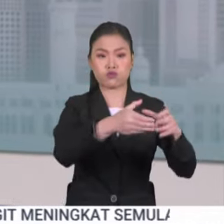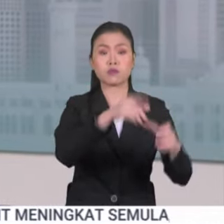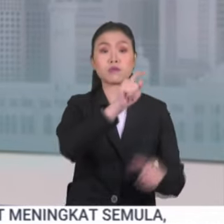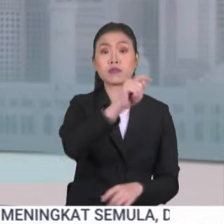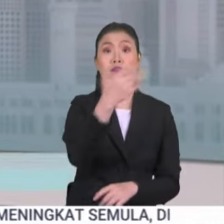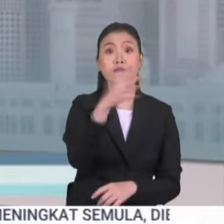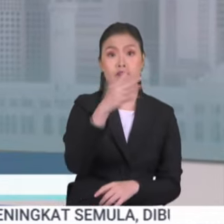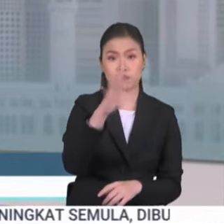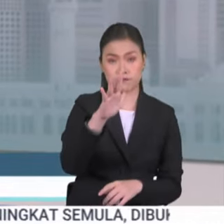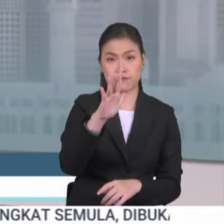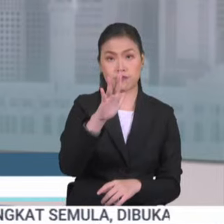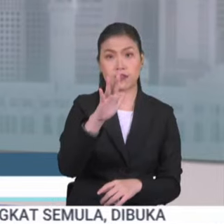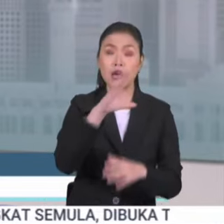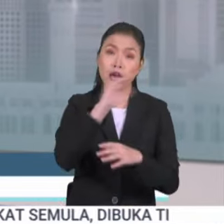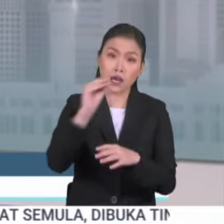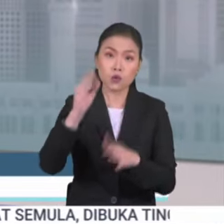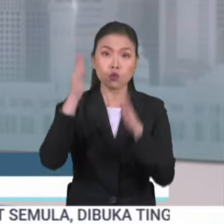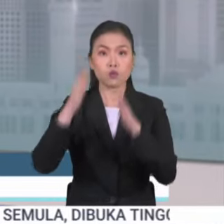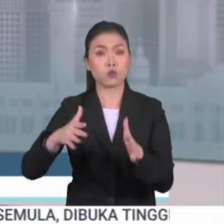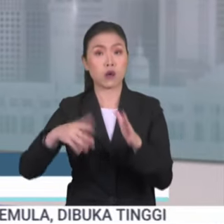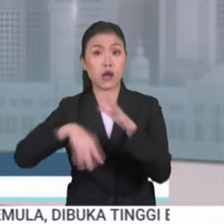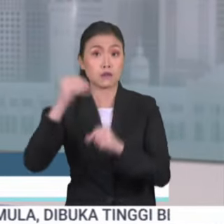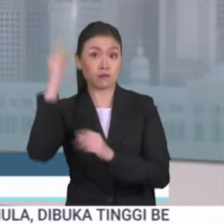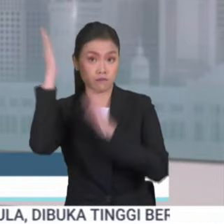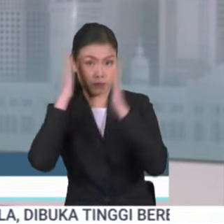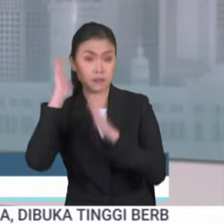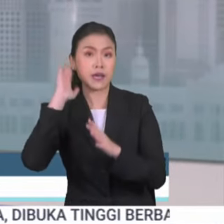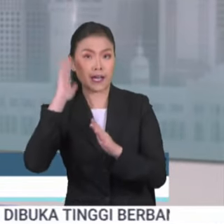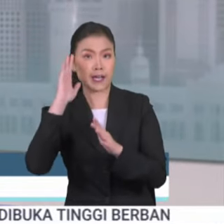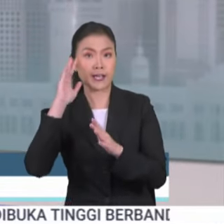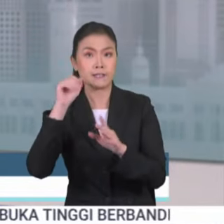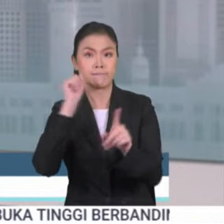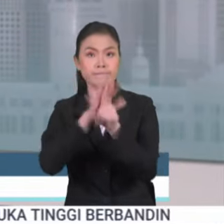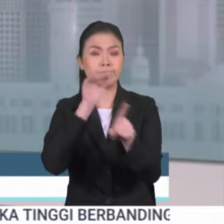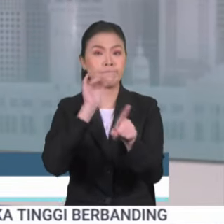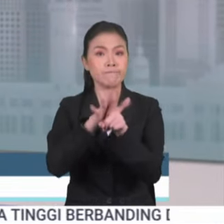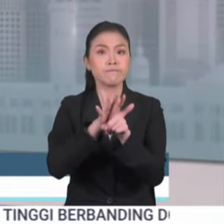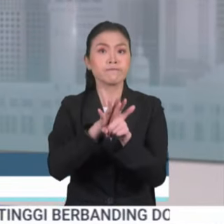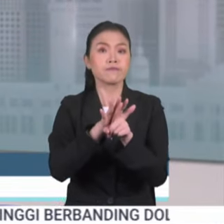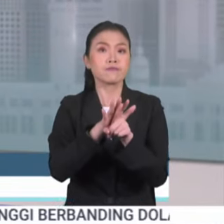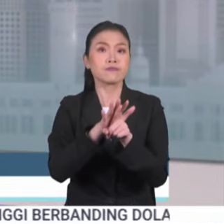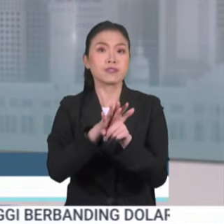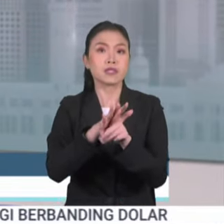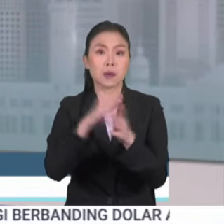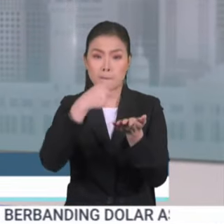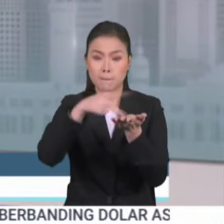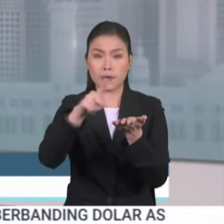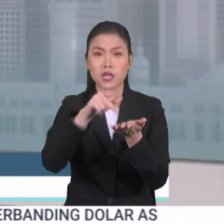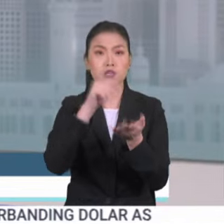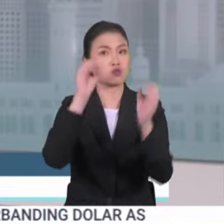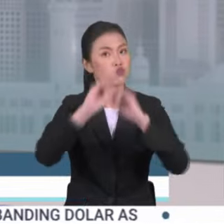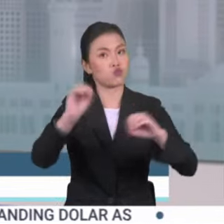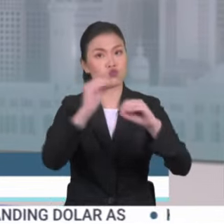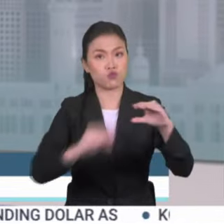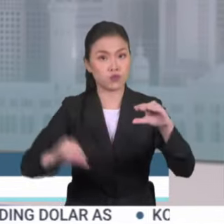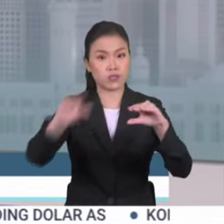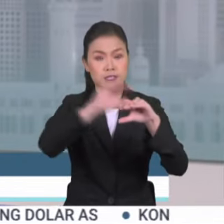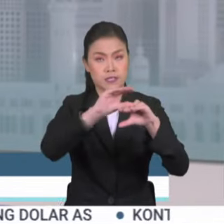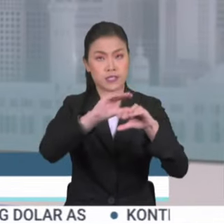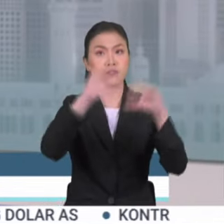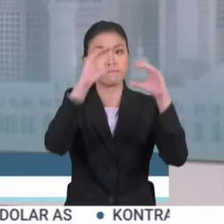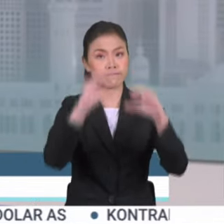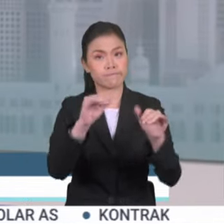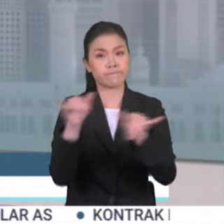golongan T15 serta warga asing bakal dikenakan harga pasaran tanpa subsidi yang dilihat